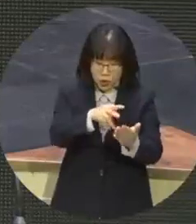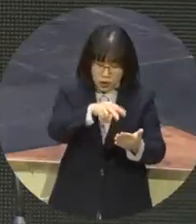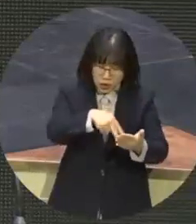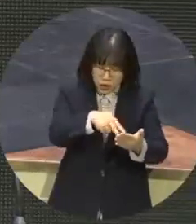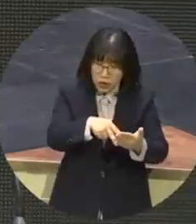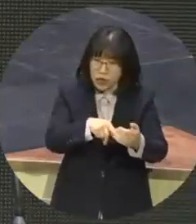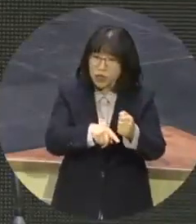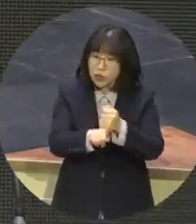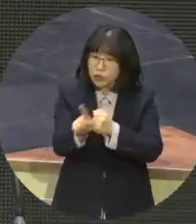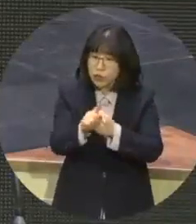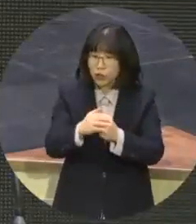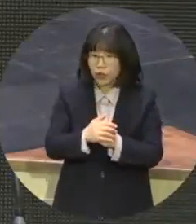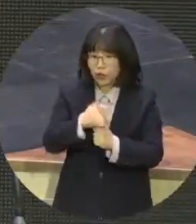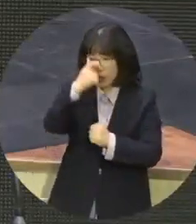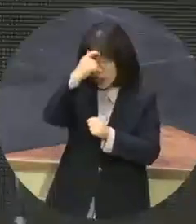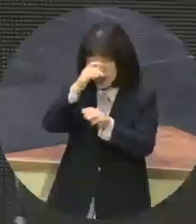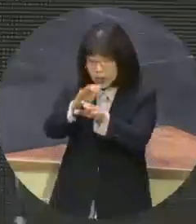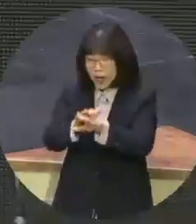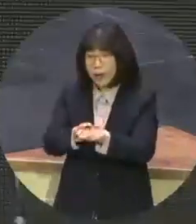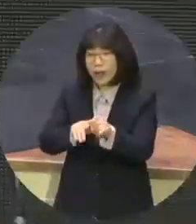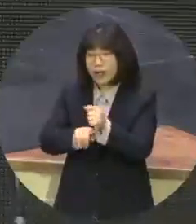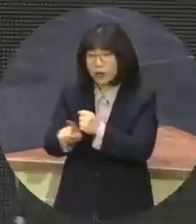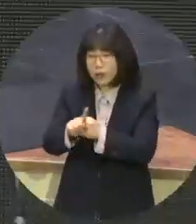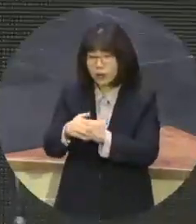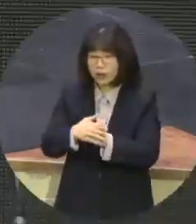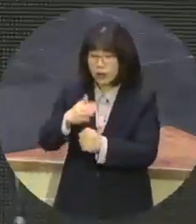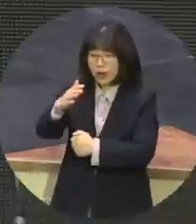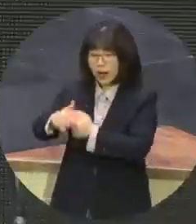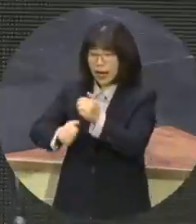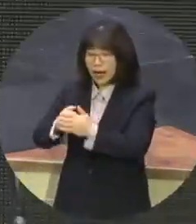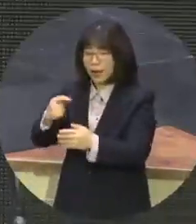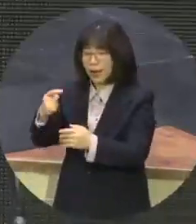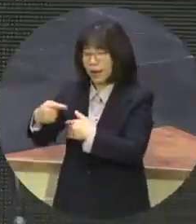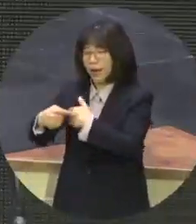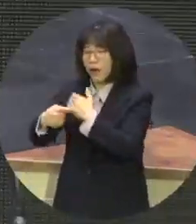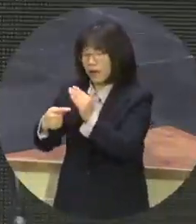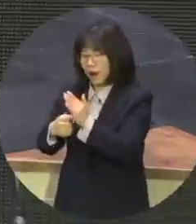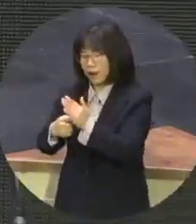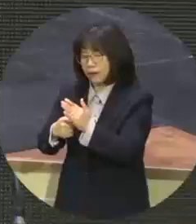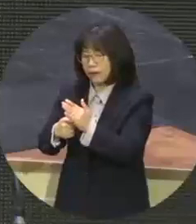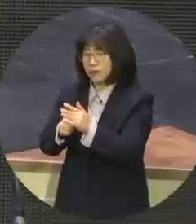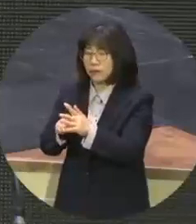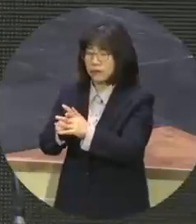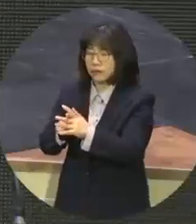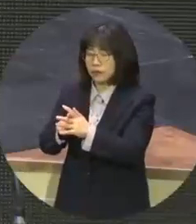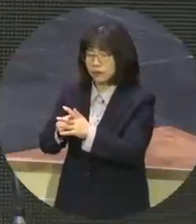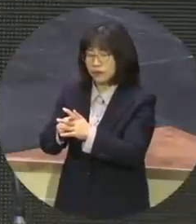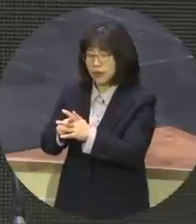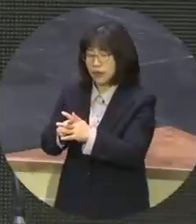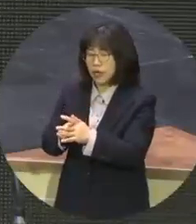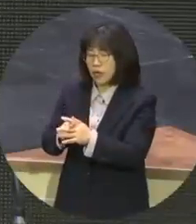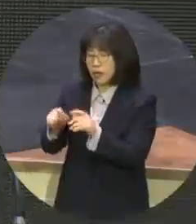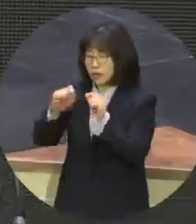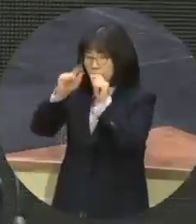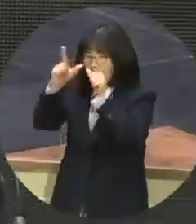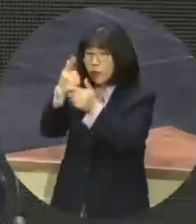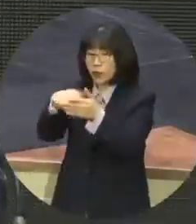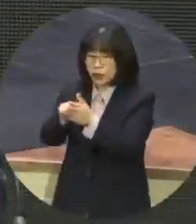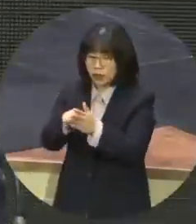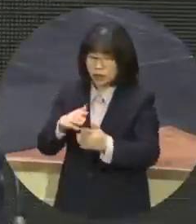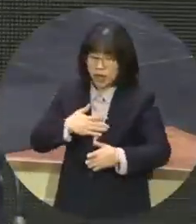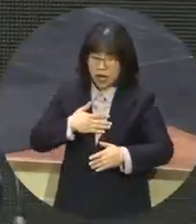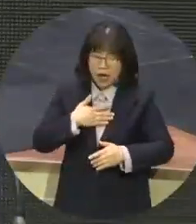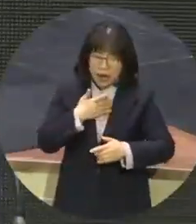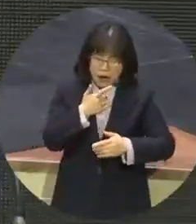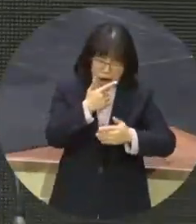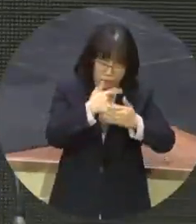하느냐, 왜 예배드리라 하느냐, 하나님의 영적 흐름을 같이 타라고. 아멘. 그 흐름을 안 타고 내 혼자